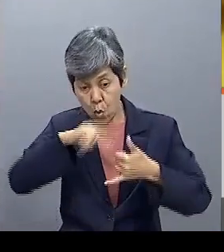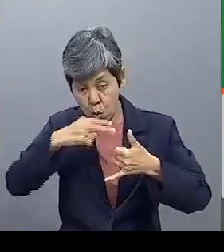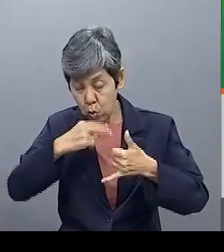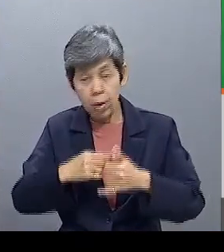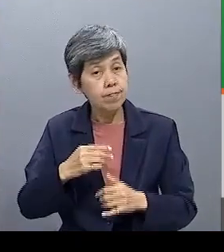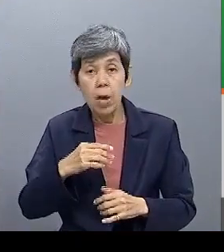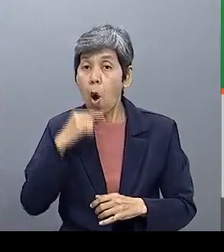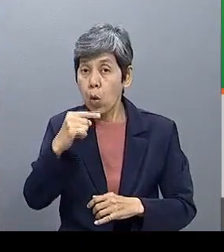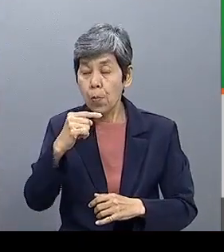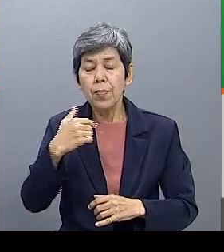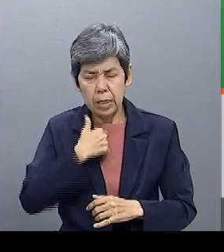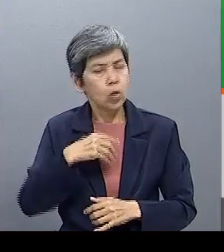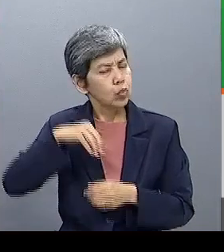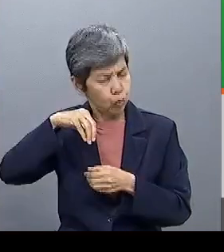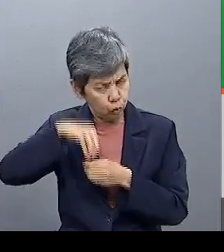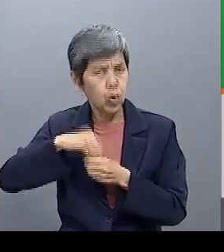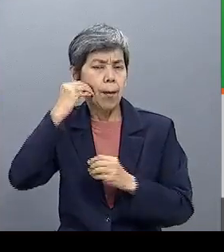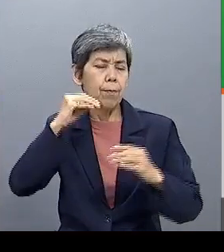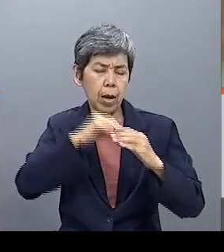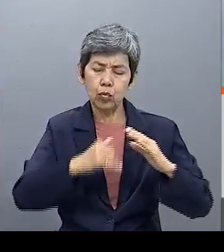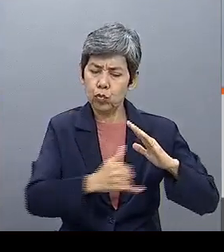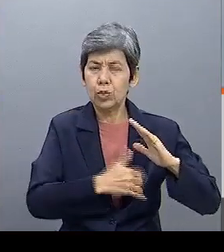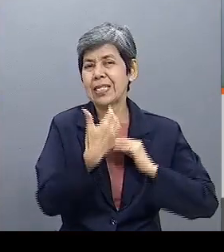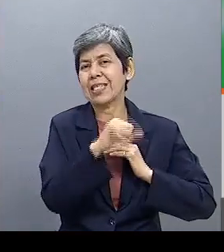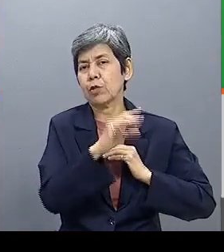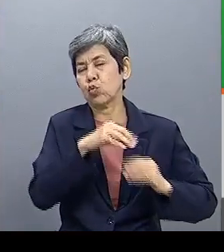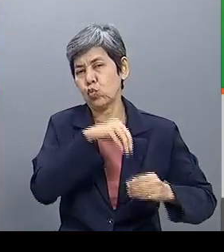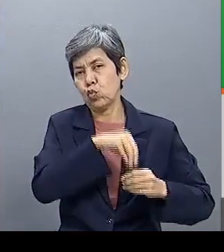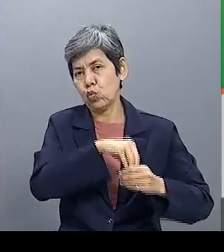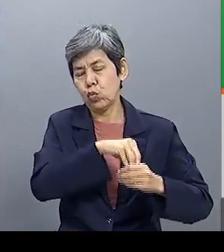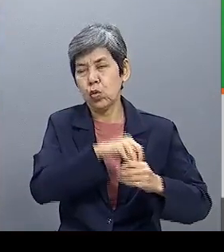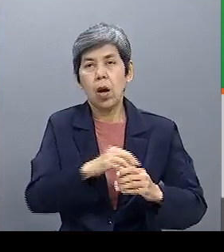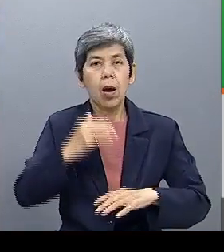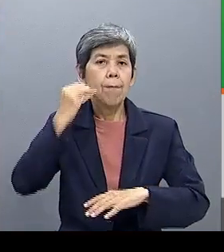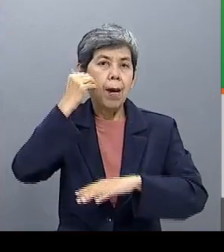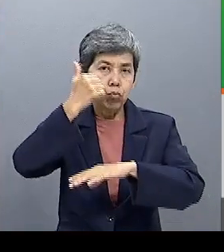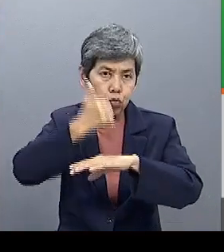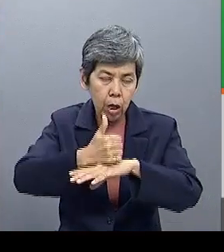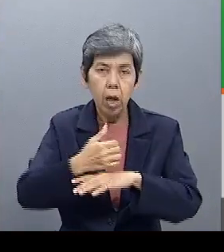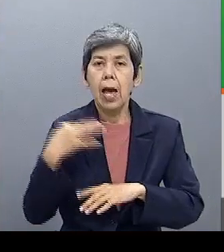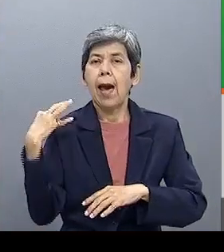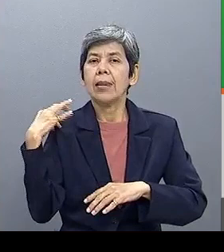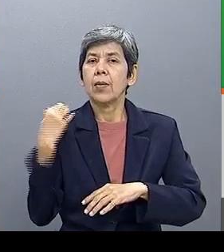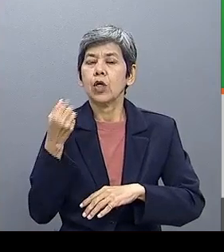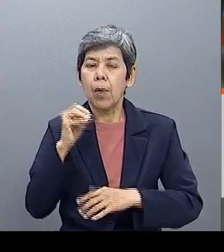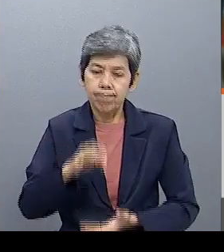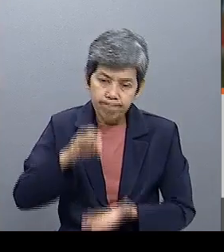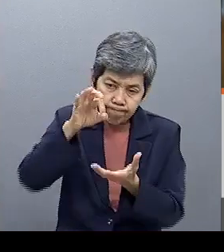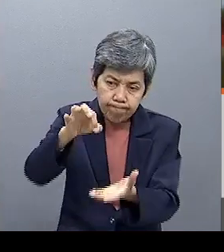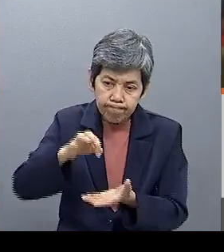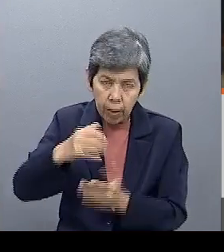แต่ว่าจะต้องกลับตัวอยู่ในบ้าน 14วันนะครับโดยมีผู้ใหญ่บ้านและอสมคอยส่งอาหารและตรวจวัดอุณหภูมิ